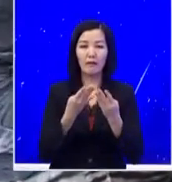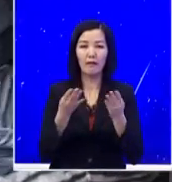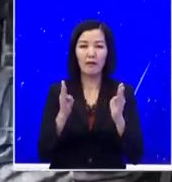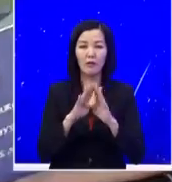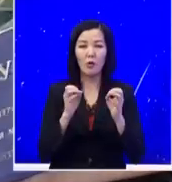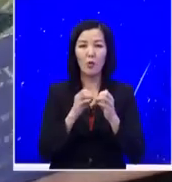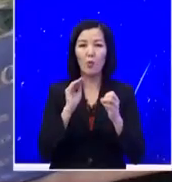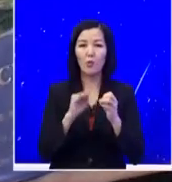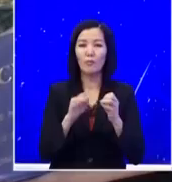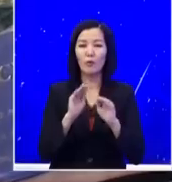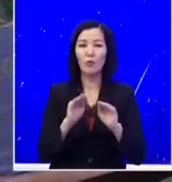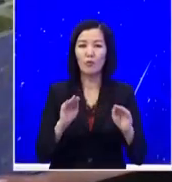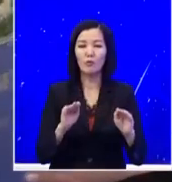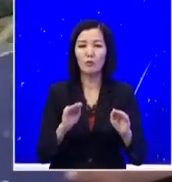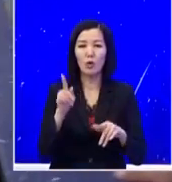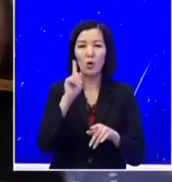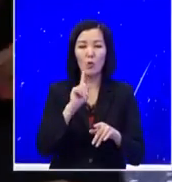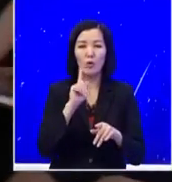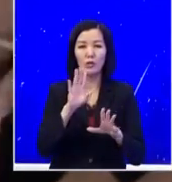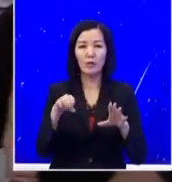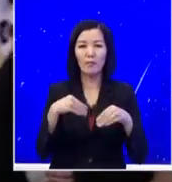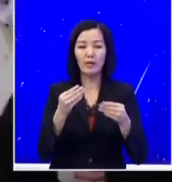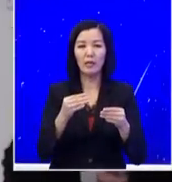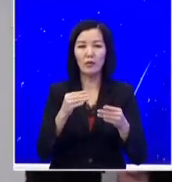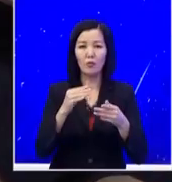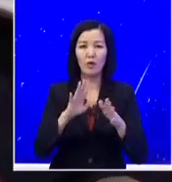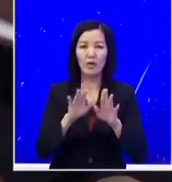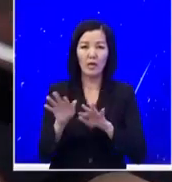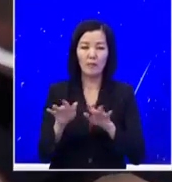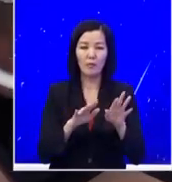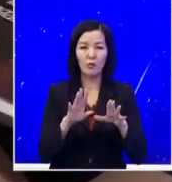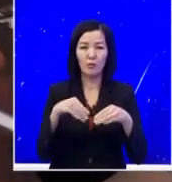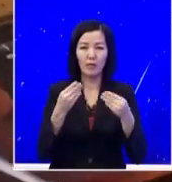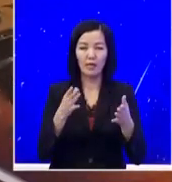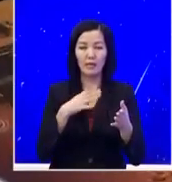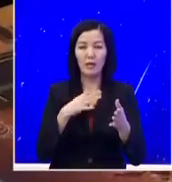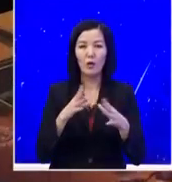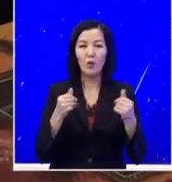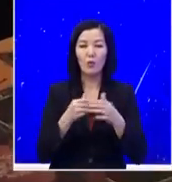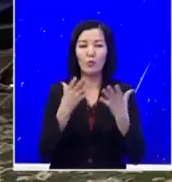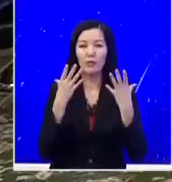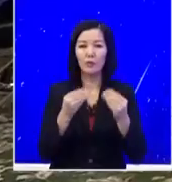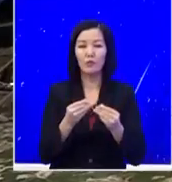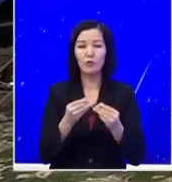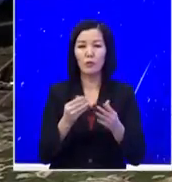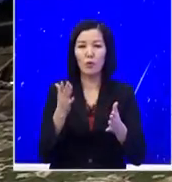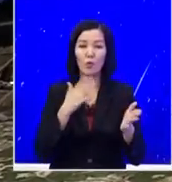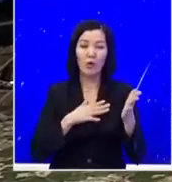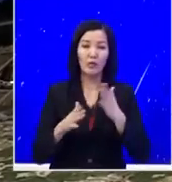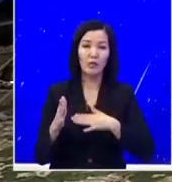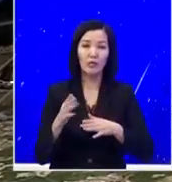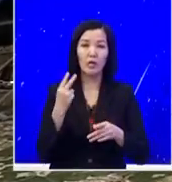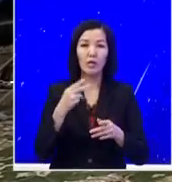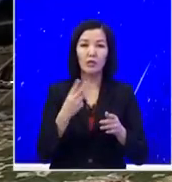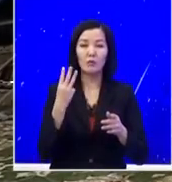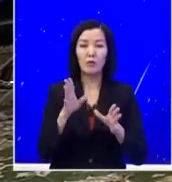10 мыңнан астам оқушыға уақытша пайдалануға компьютер таратылған. Бұдан бөлек отбасы күні қуаныш тұғырынан жетісулық